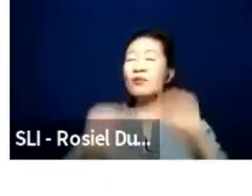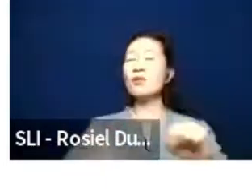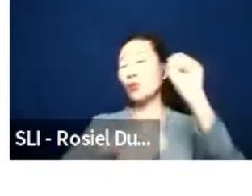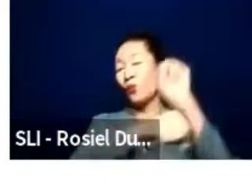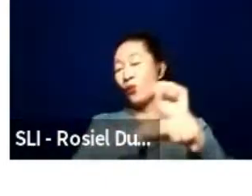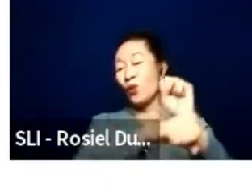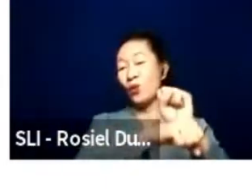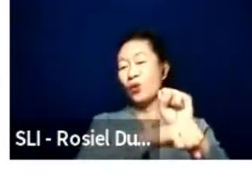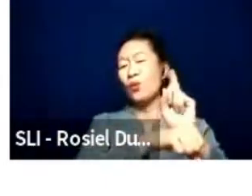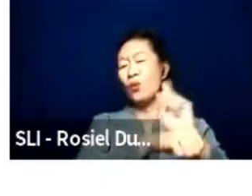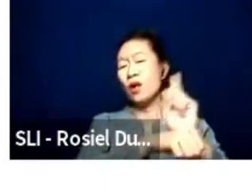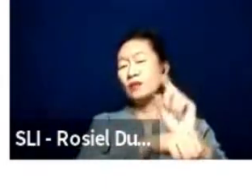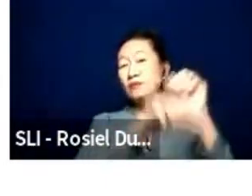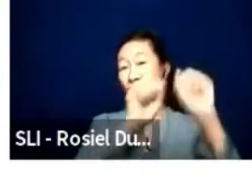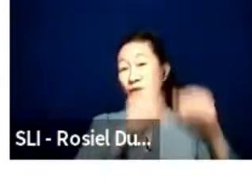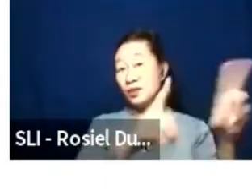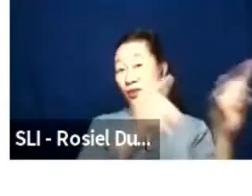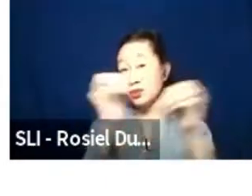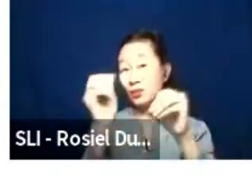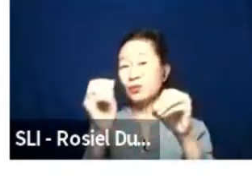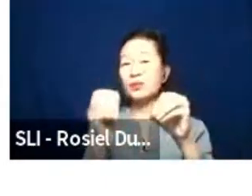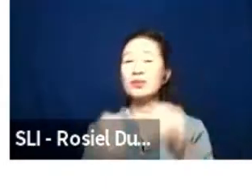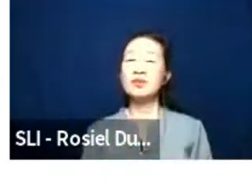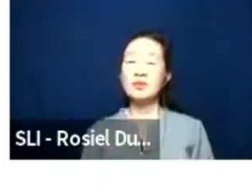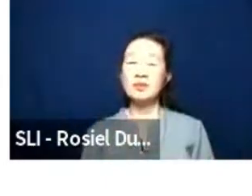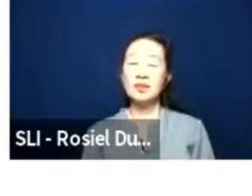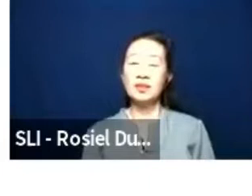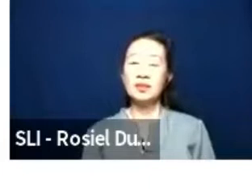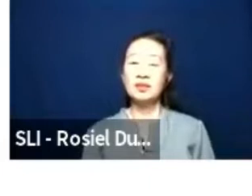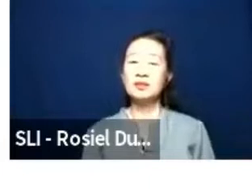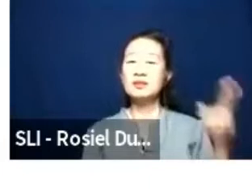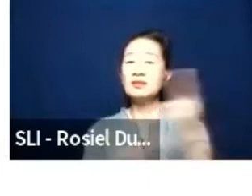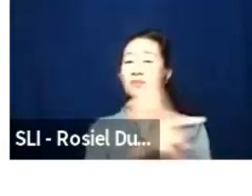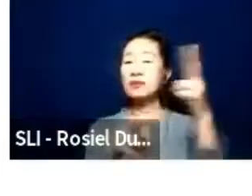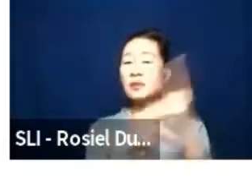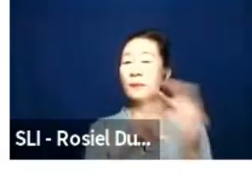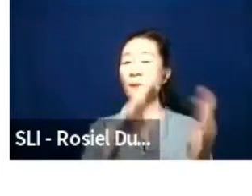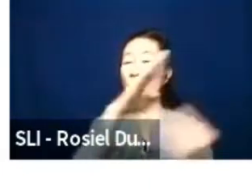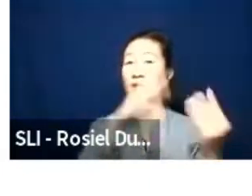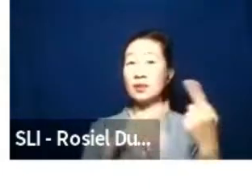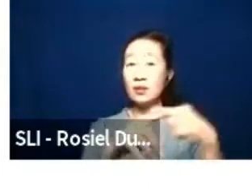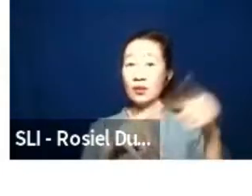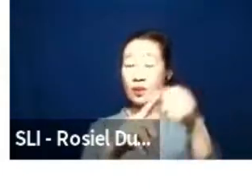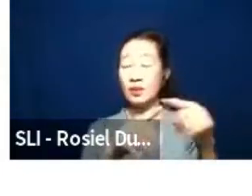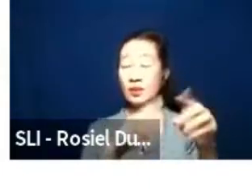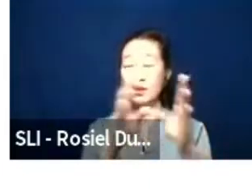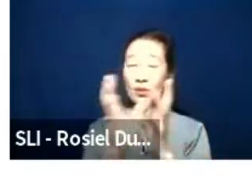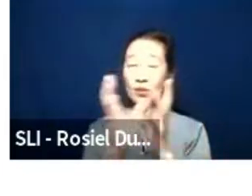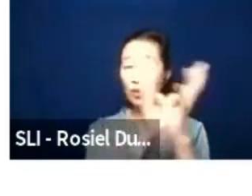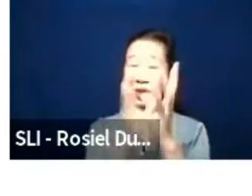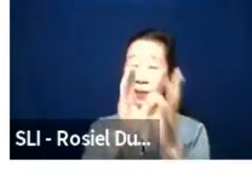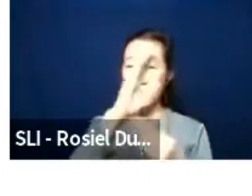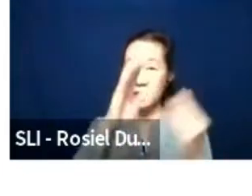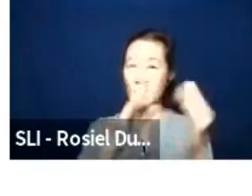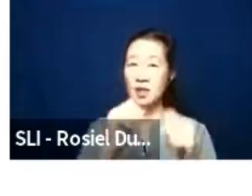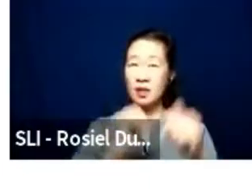siya, ano yung pwede niyang gawin on a regular basis pagdating sa community-based activities niya?